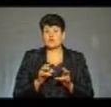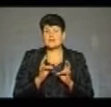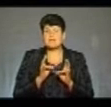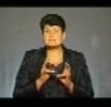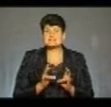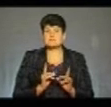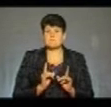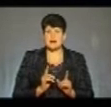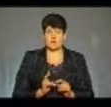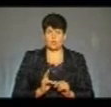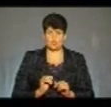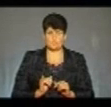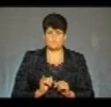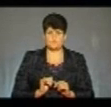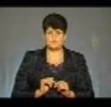небезпеку